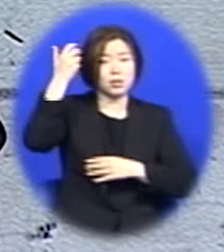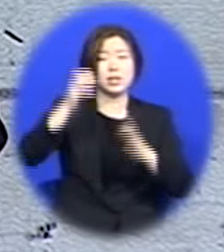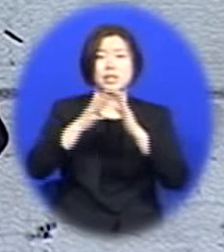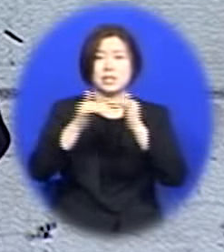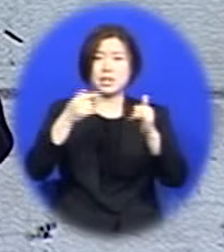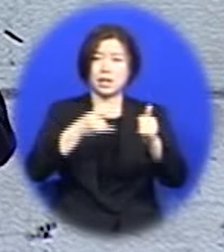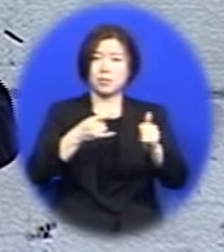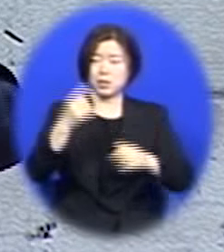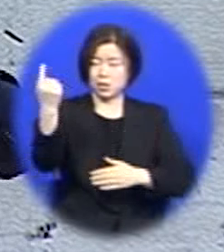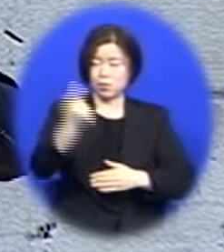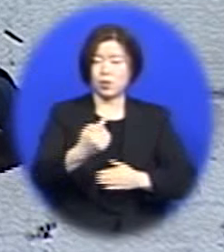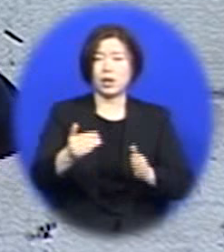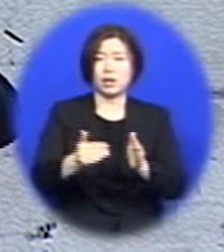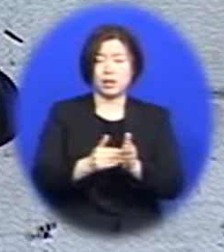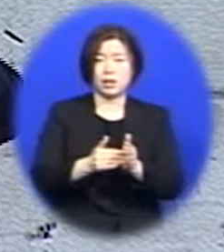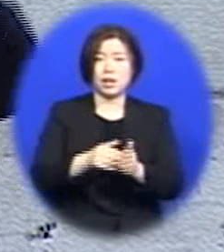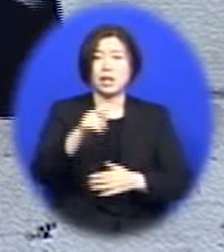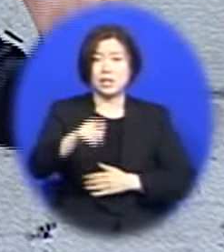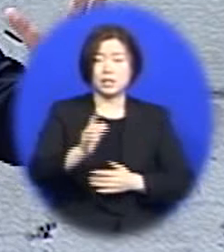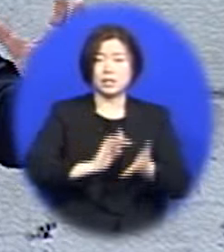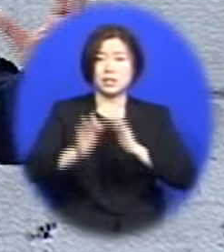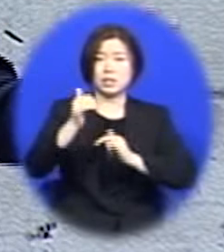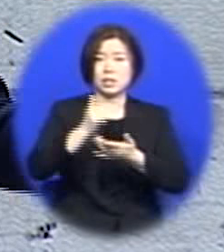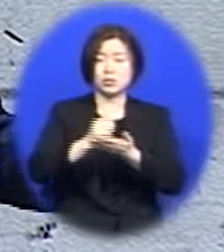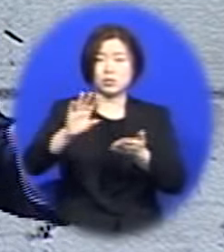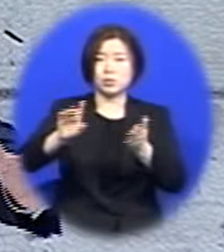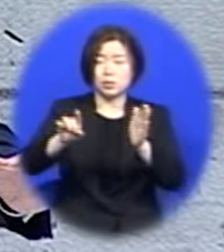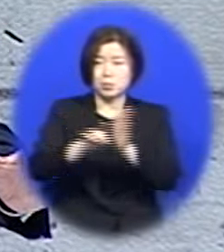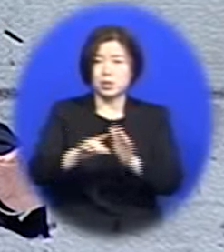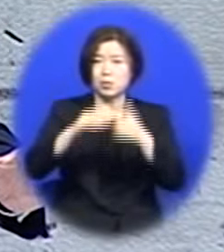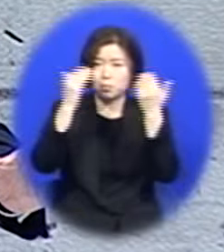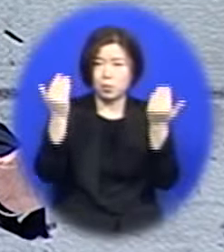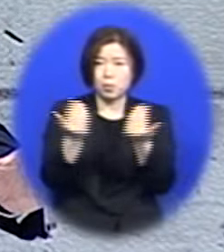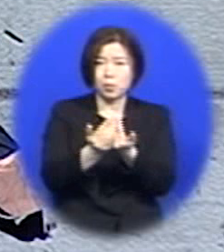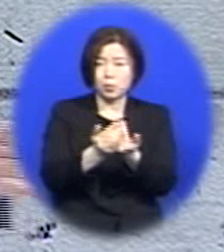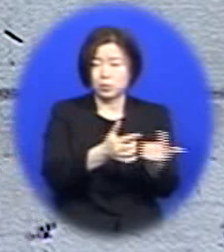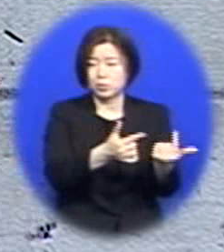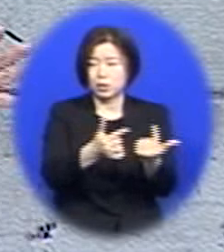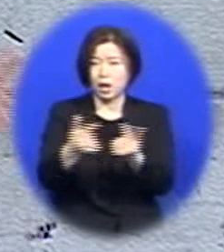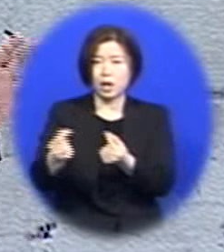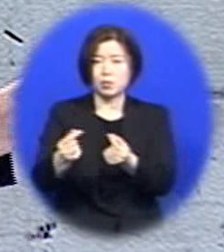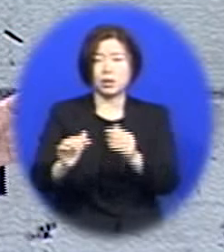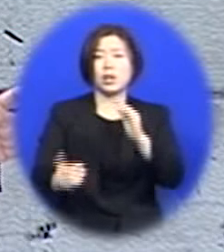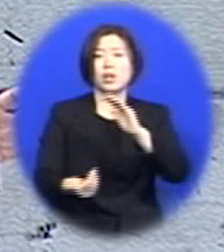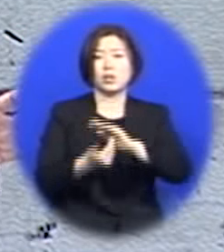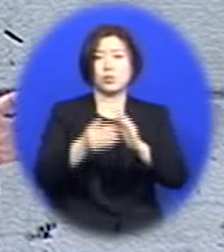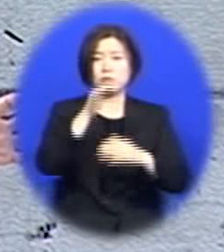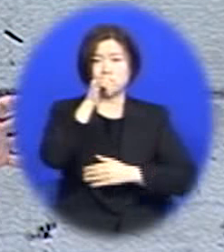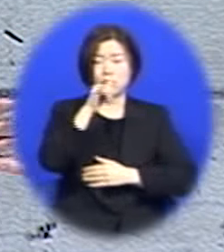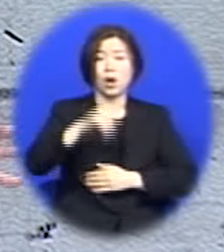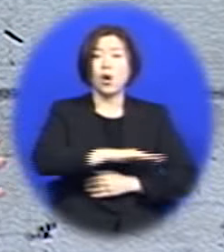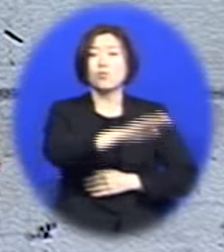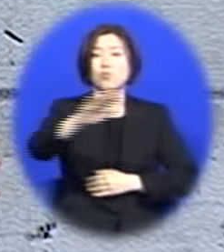겁니다. 이것이 예수 믿는 모든 성도들에게 이루어진 겁니다. 지금 우리에게 이루어진